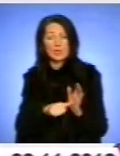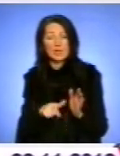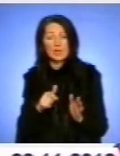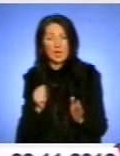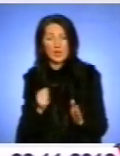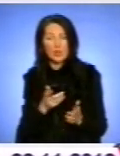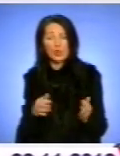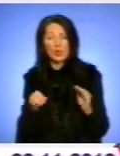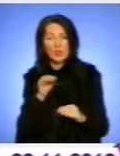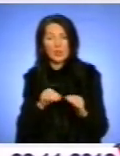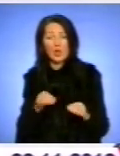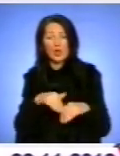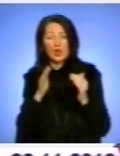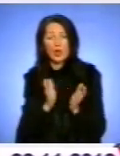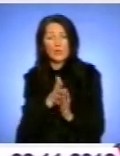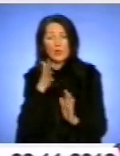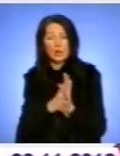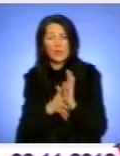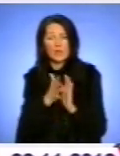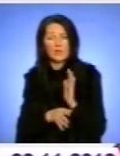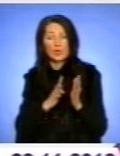складає до обсягу видатків в загальному